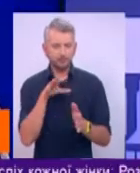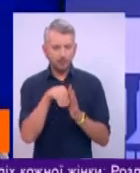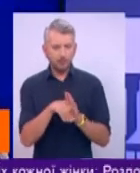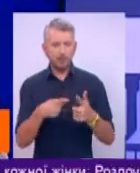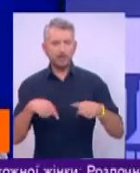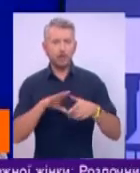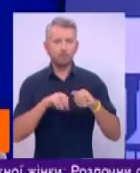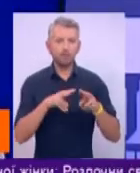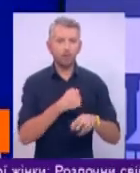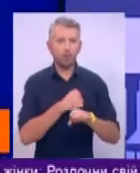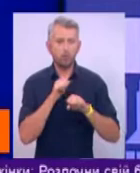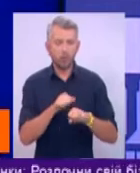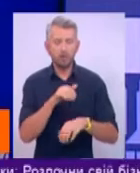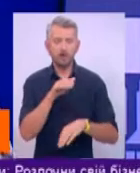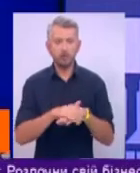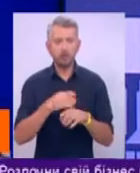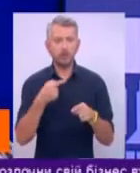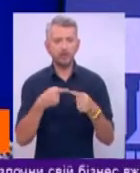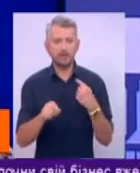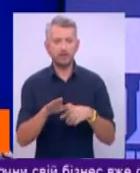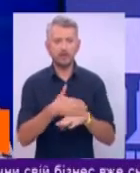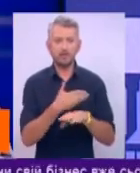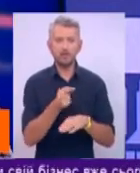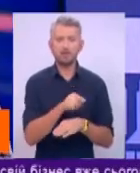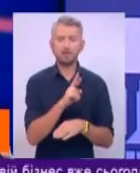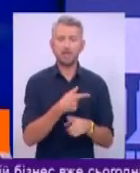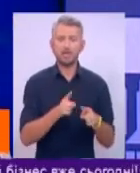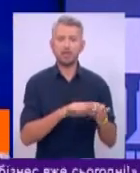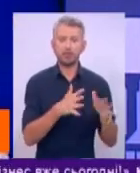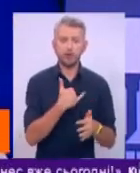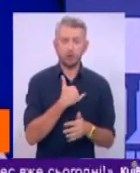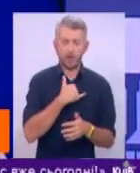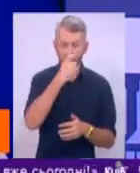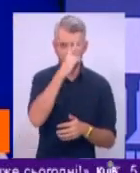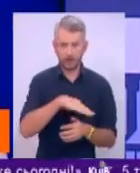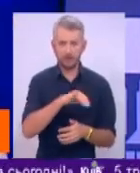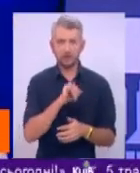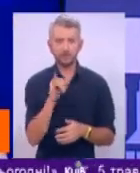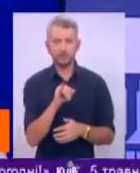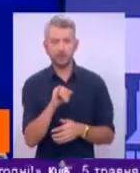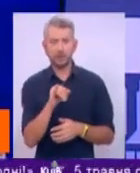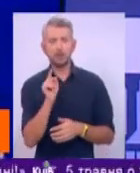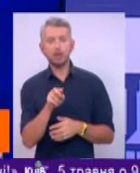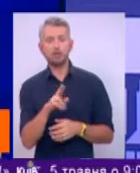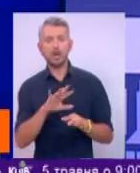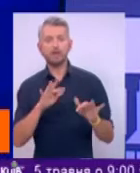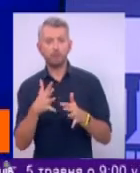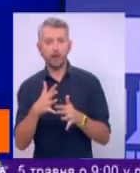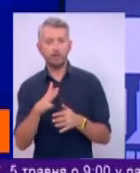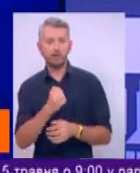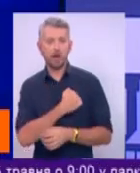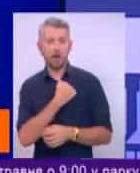сектору безпеки і оборони. Фактична різниця між тим, як це відбувається у нас в країні, і між тим, як це відбувається в